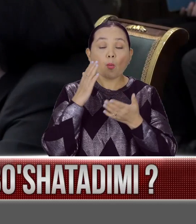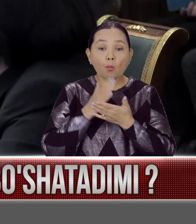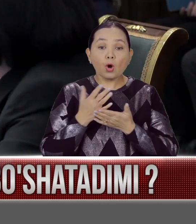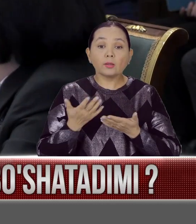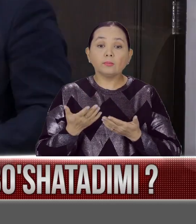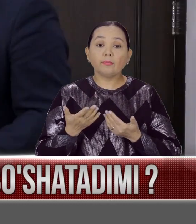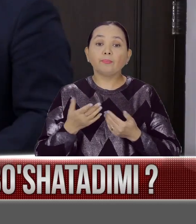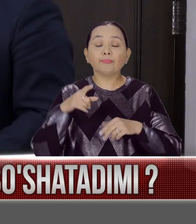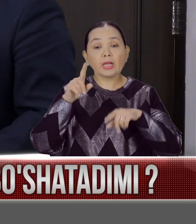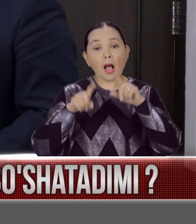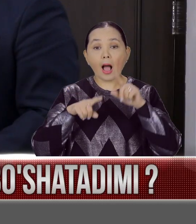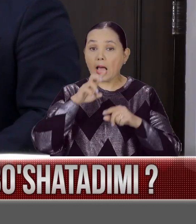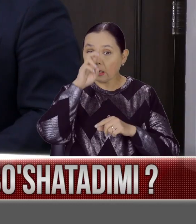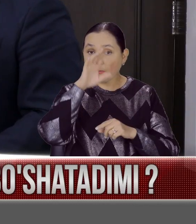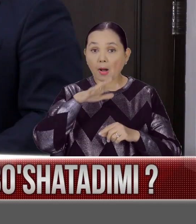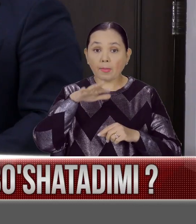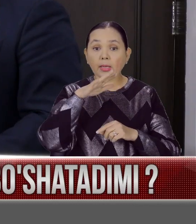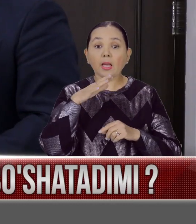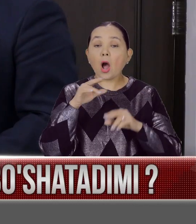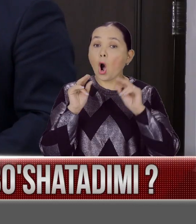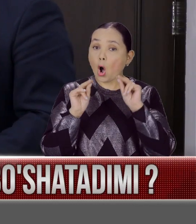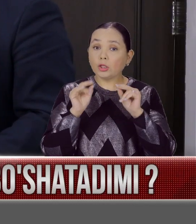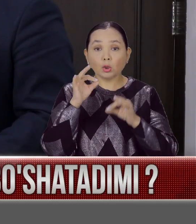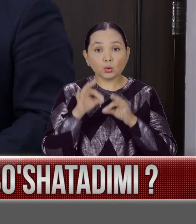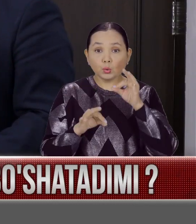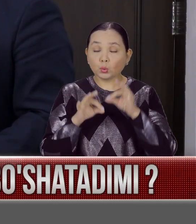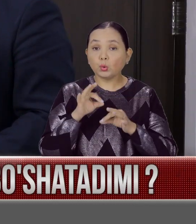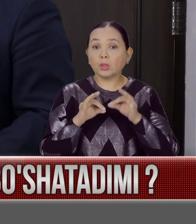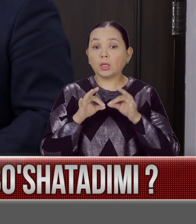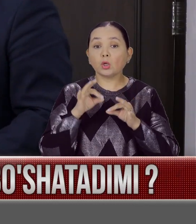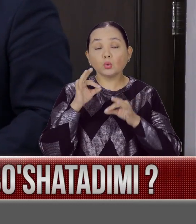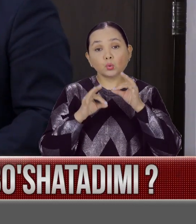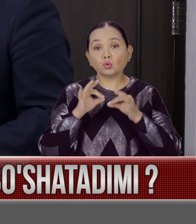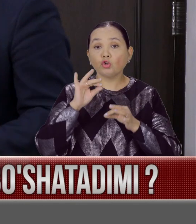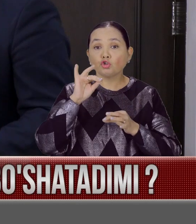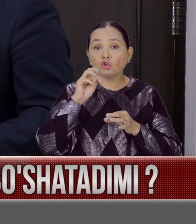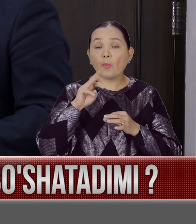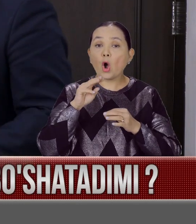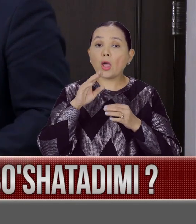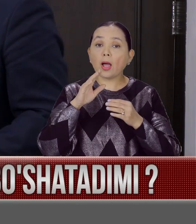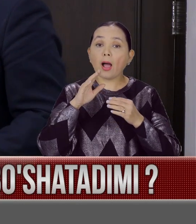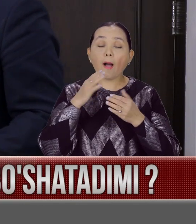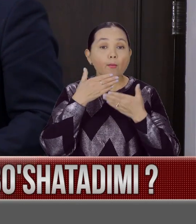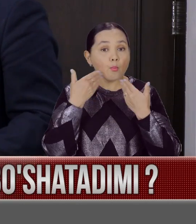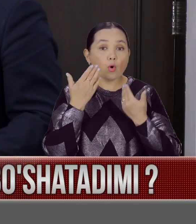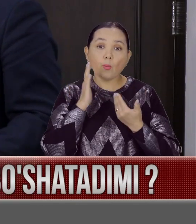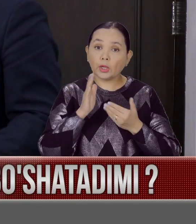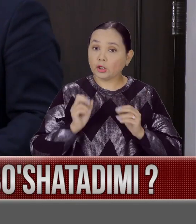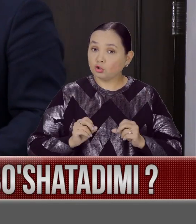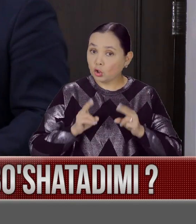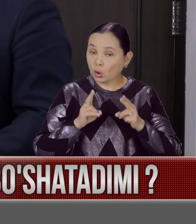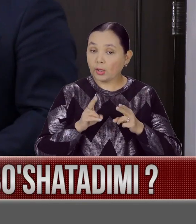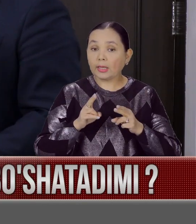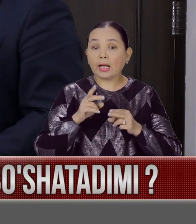emas. Ayrim mamlakatlarda odil sudlovni o'sha sudyalik ijtimoiy xavfi katta bo'lmagan, uncha og'ir bo'lmagan jinoyatlarni